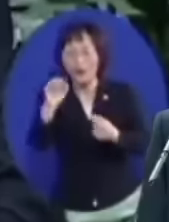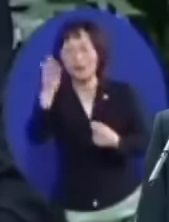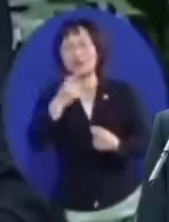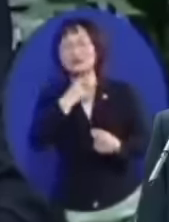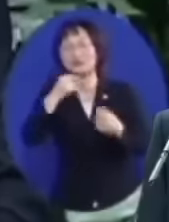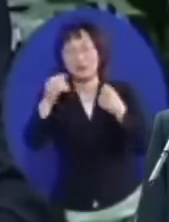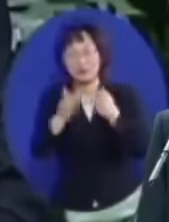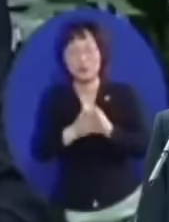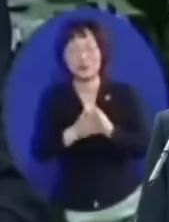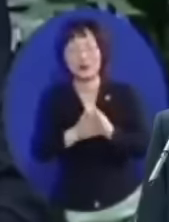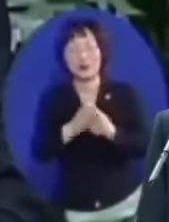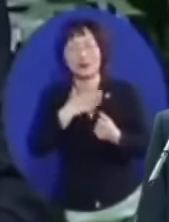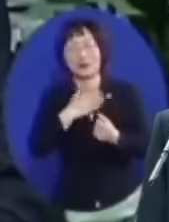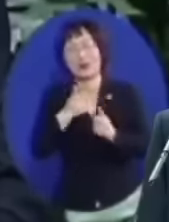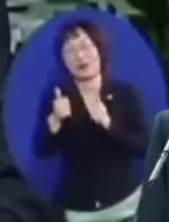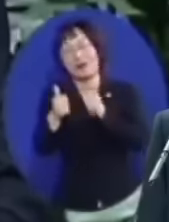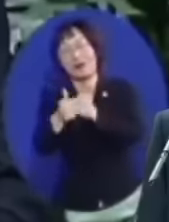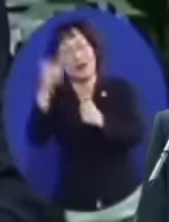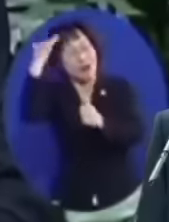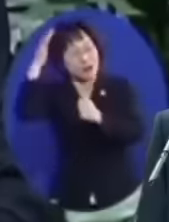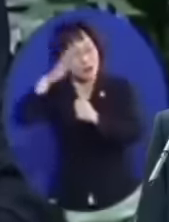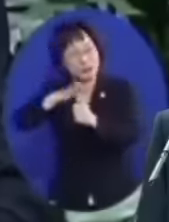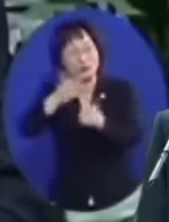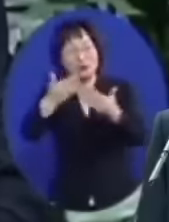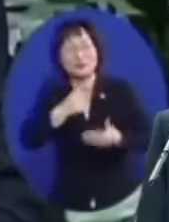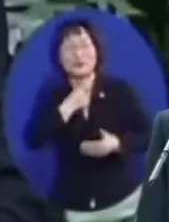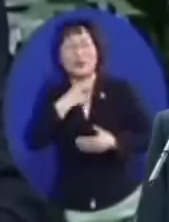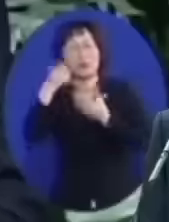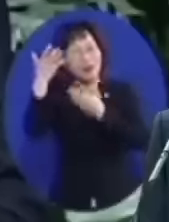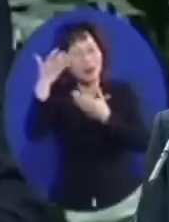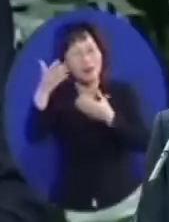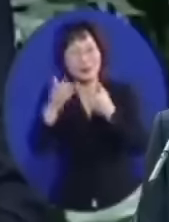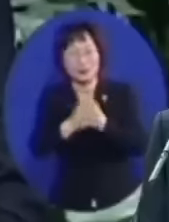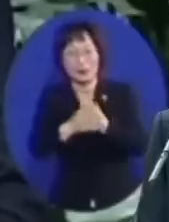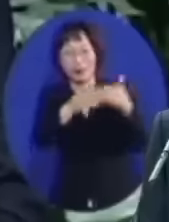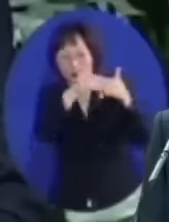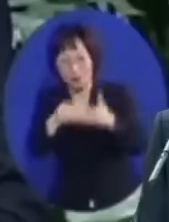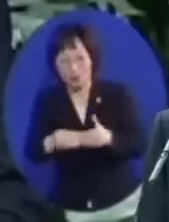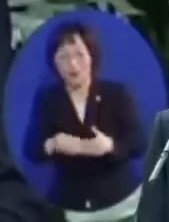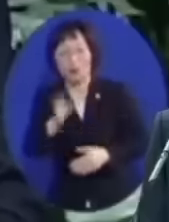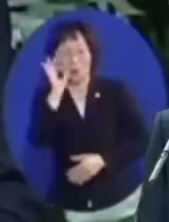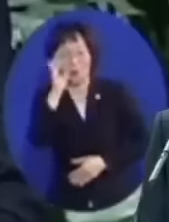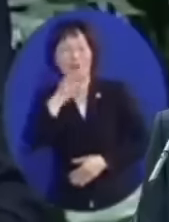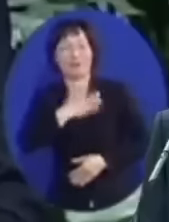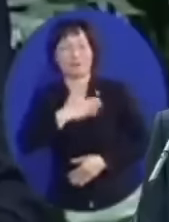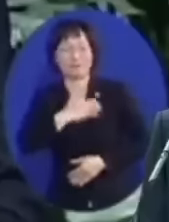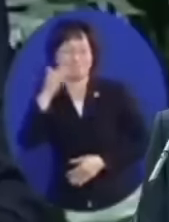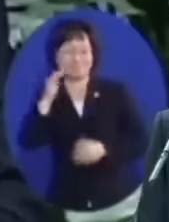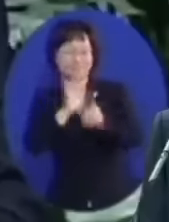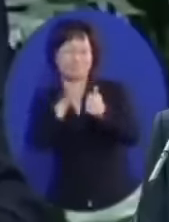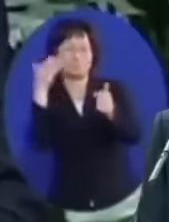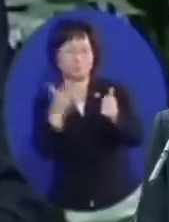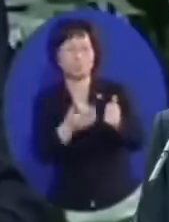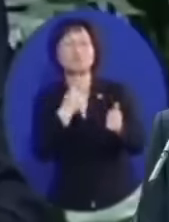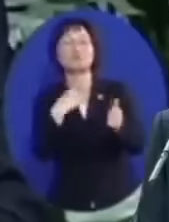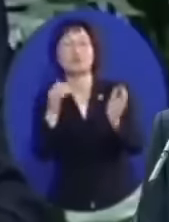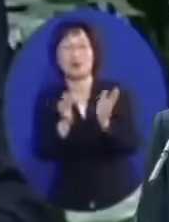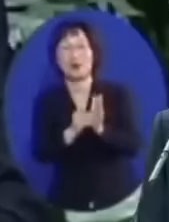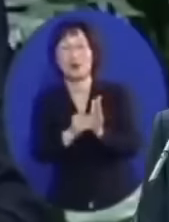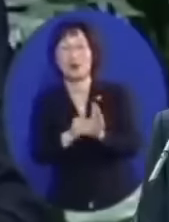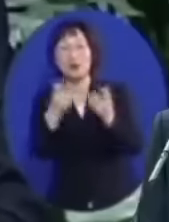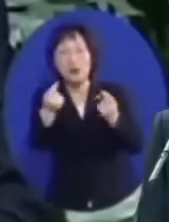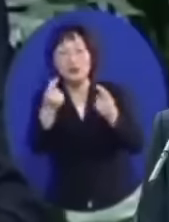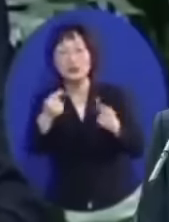목사님 곁에 가서 안수 한 받게 해달라. 그래서 데려왔어요. 그래서 제가 격려를 해 주었습니다만, 이와 같이